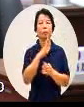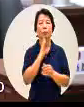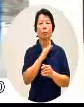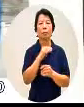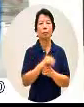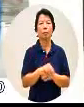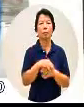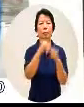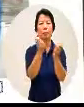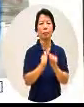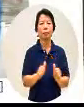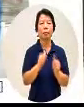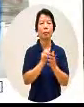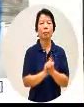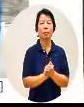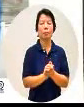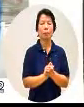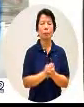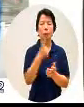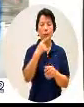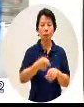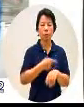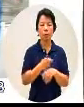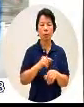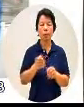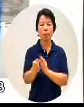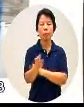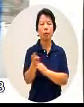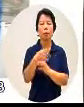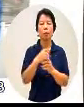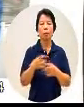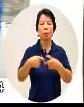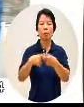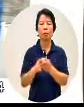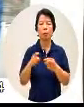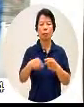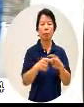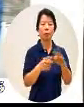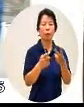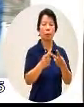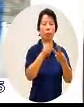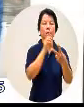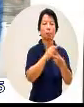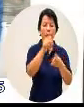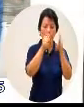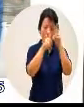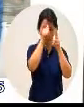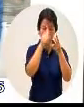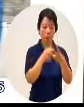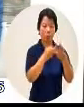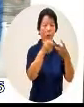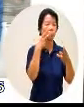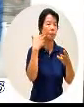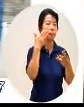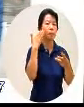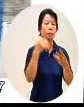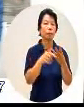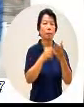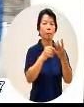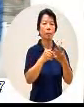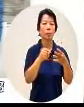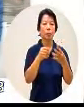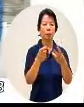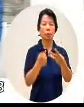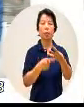我把它列出來從右邊開始李喬儒、許崑元、蘭新墓因為